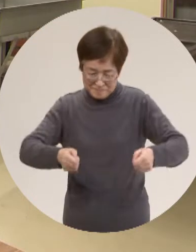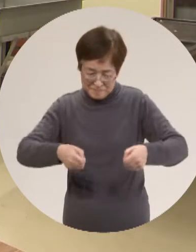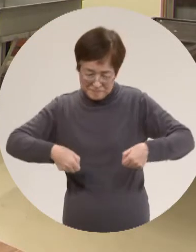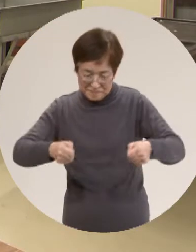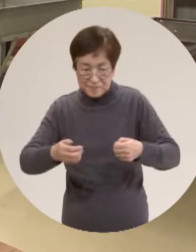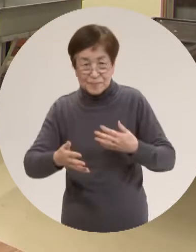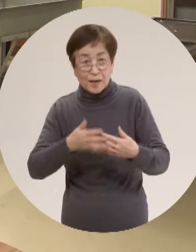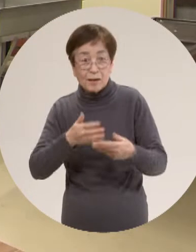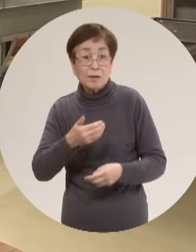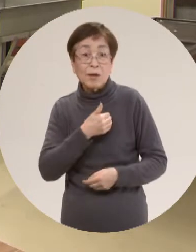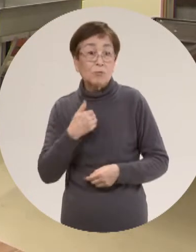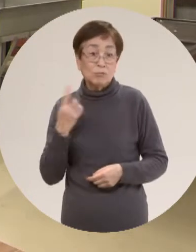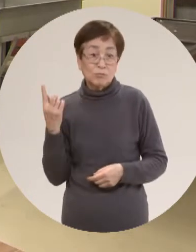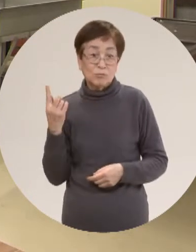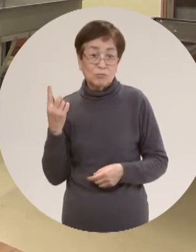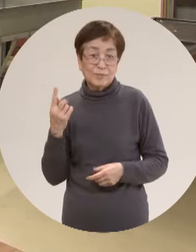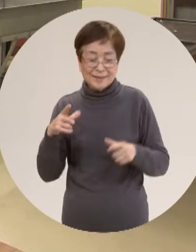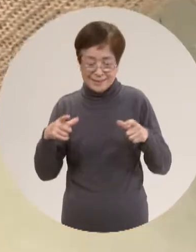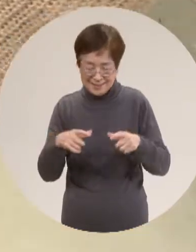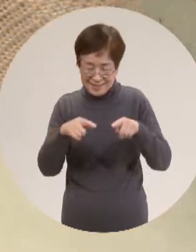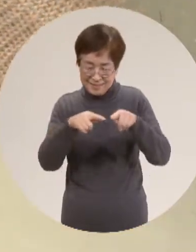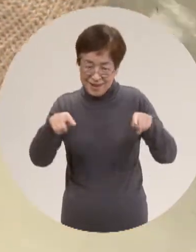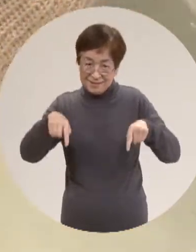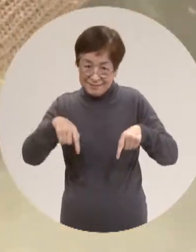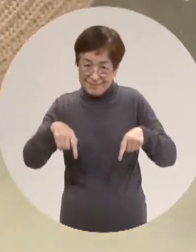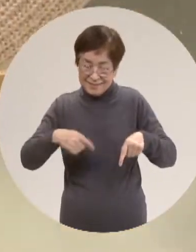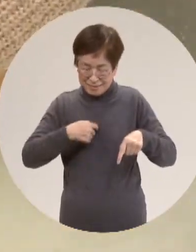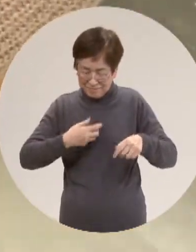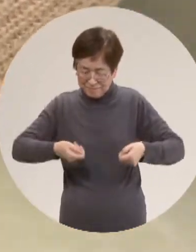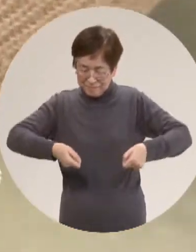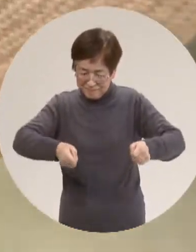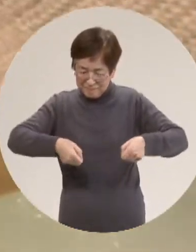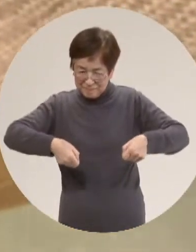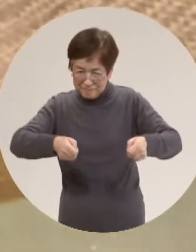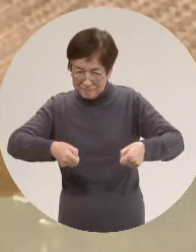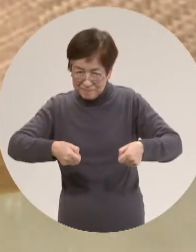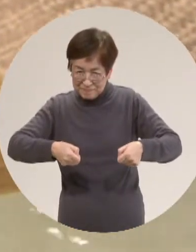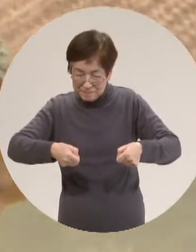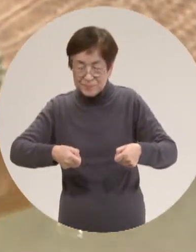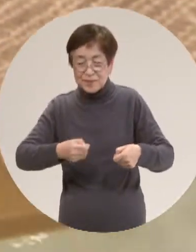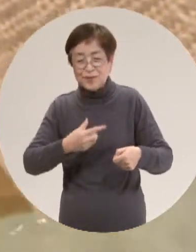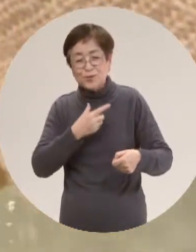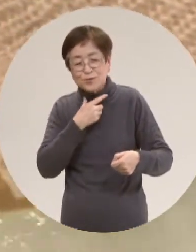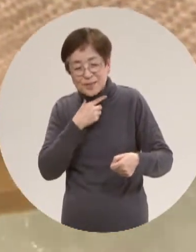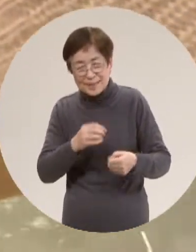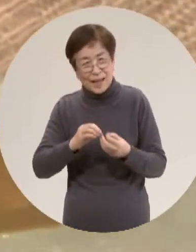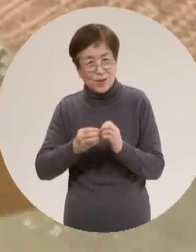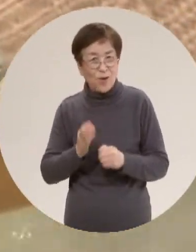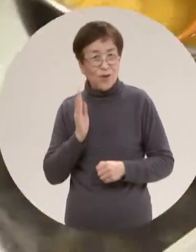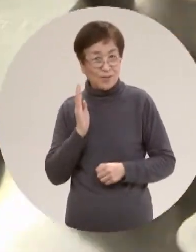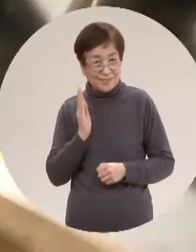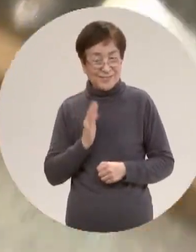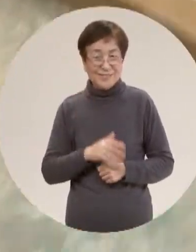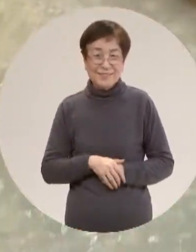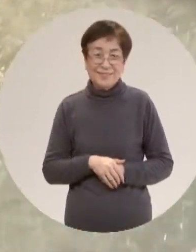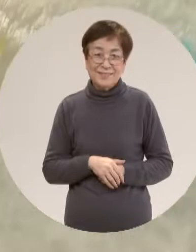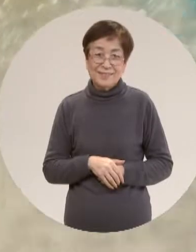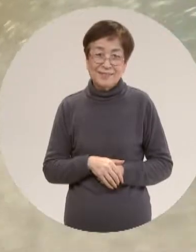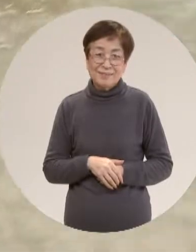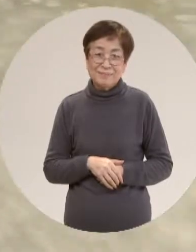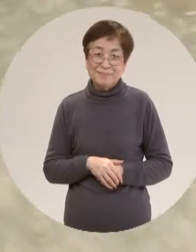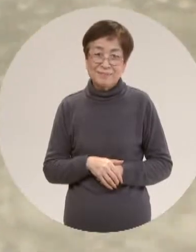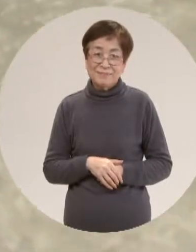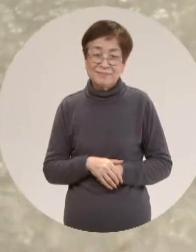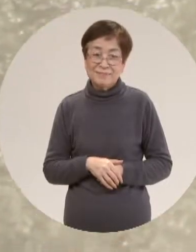手すき和紙作りができる体験工房では、小さな枠で紙すきをしてお好みの染料を